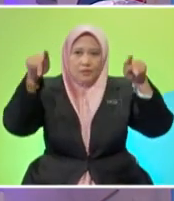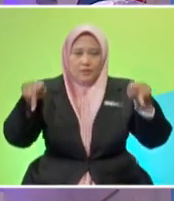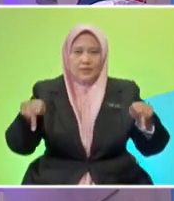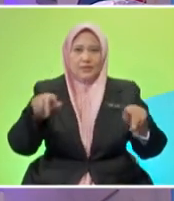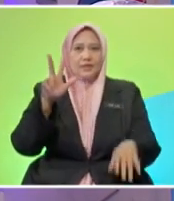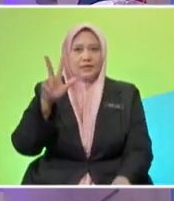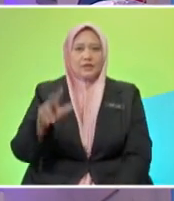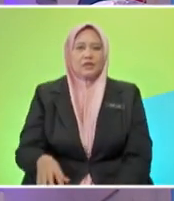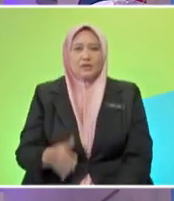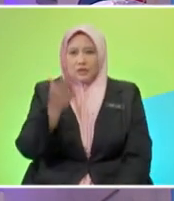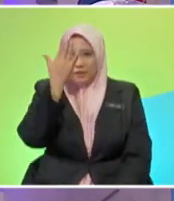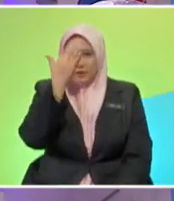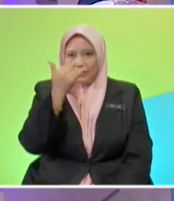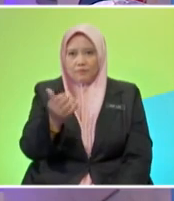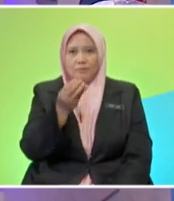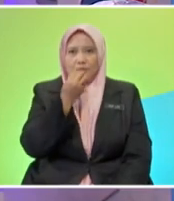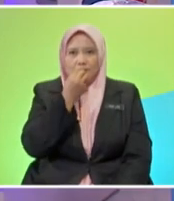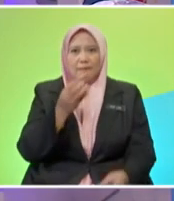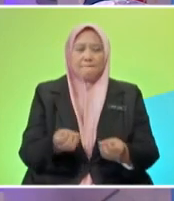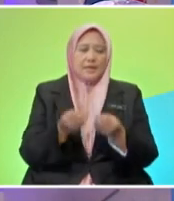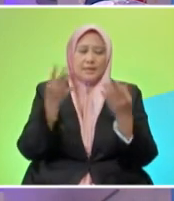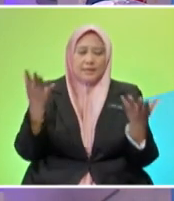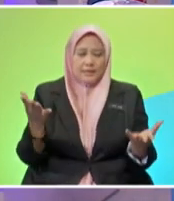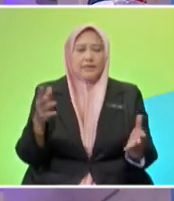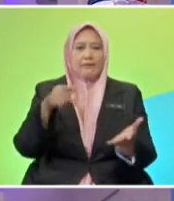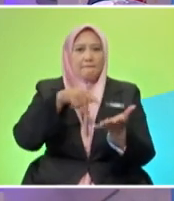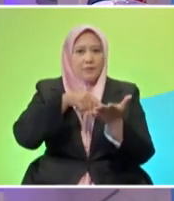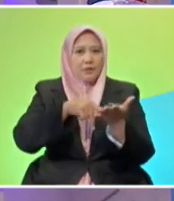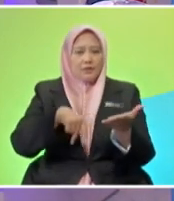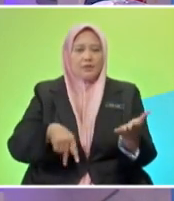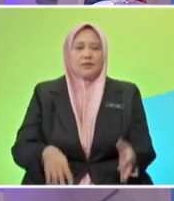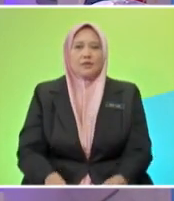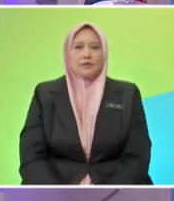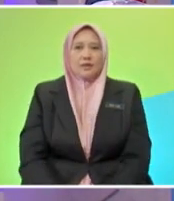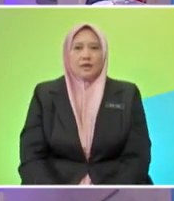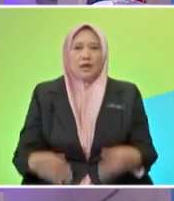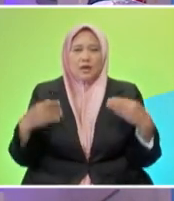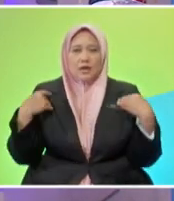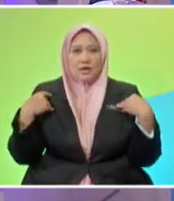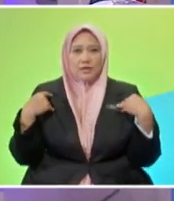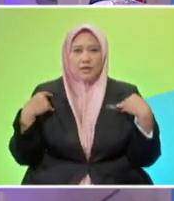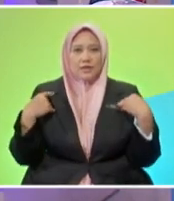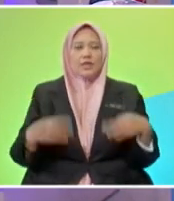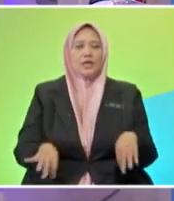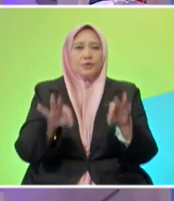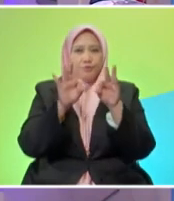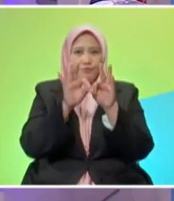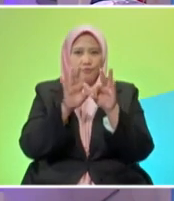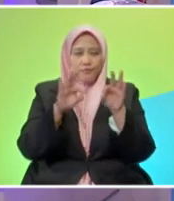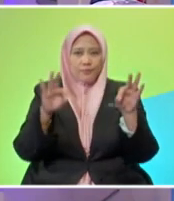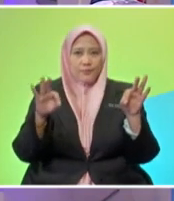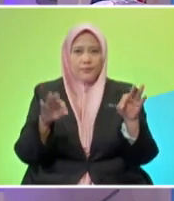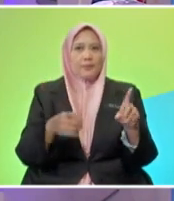jawapannya makan banyak pelawas? Kerana seperti 3 tips tadi, kita ada frasa ataupun perkataan pertama, ayat